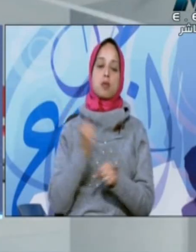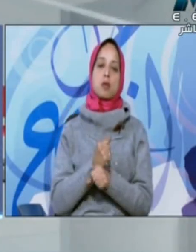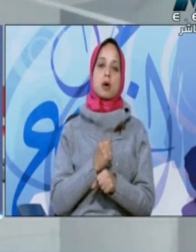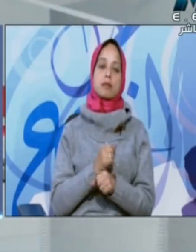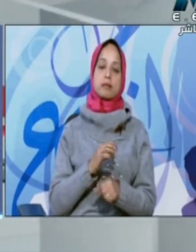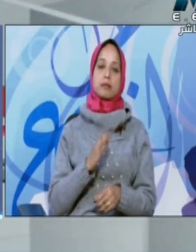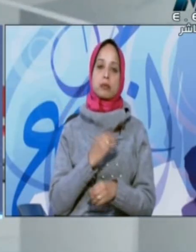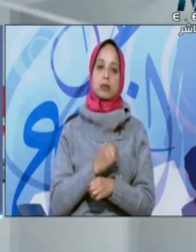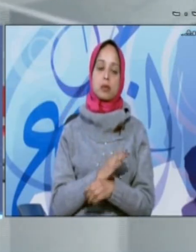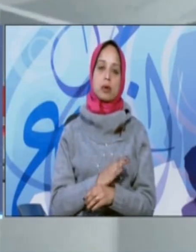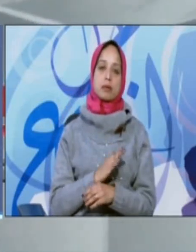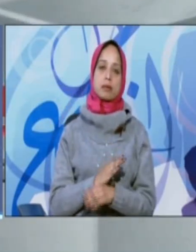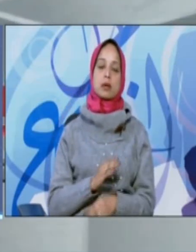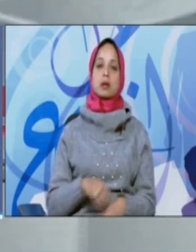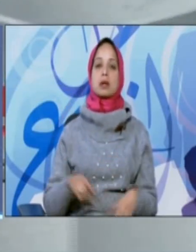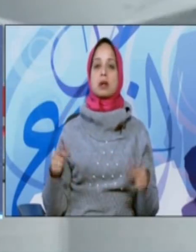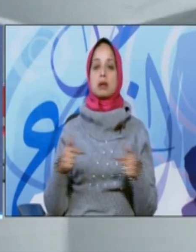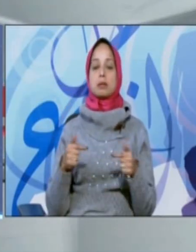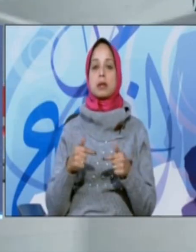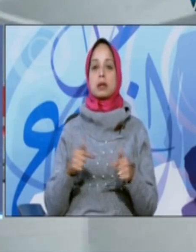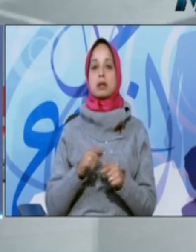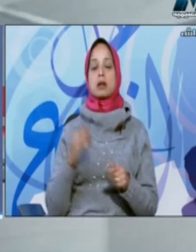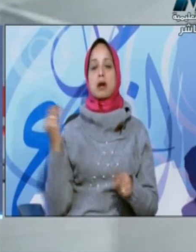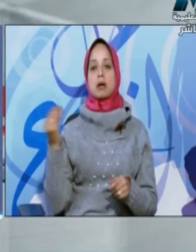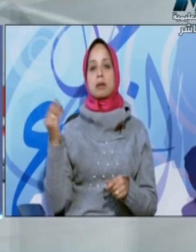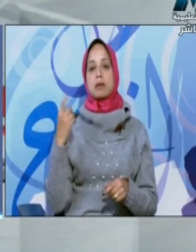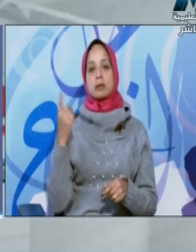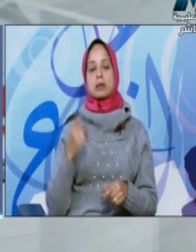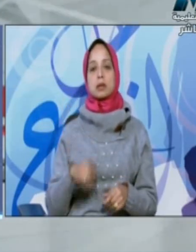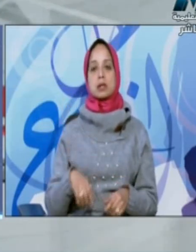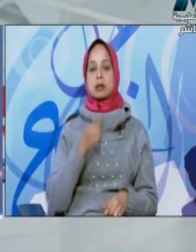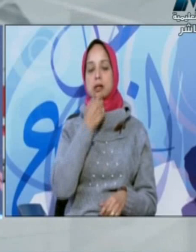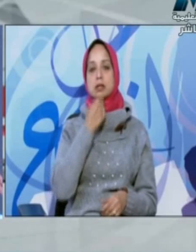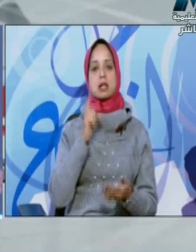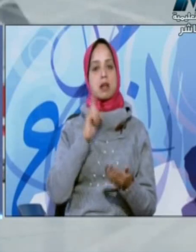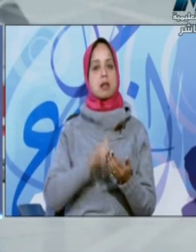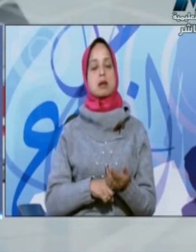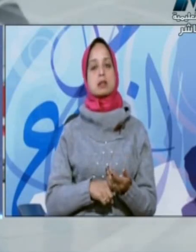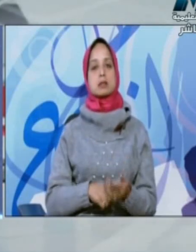انجلترا ودخلت مصر الحرب. لازم يكون لانجلترا كلمة على مصر.